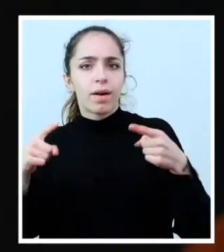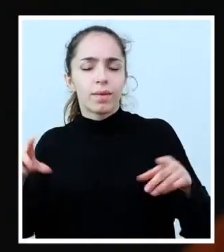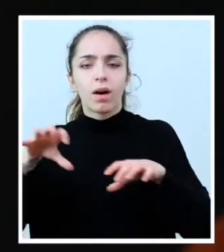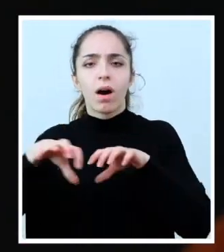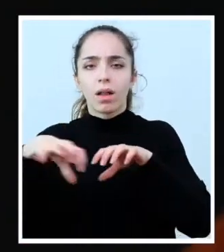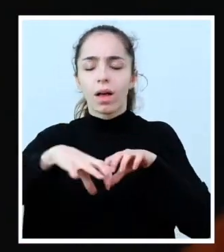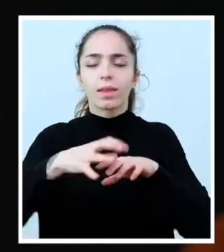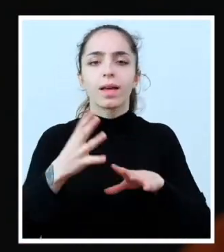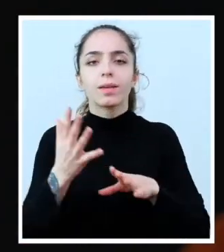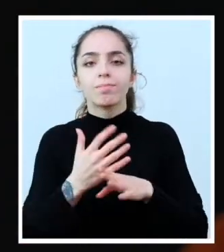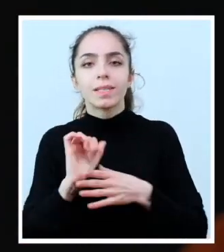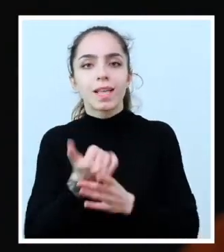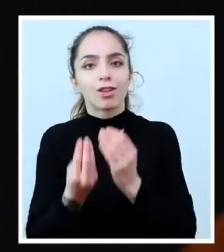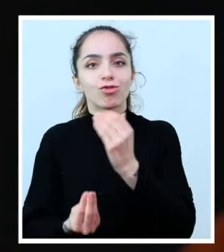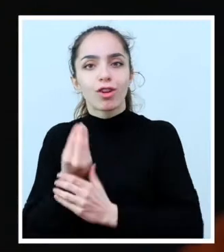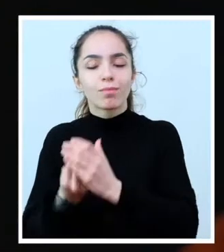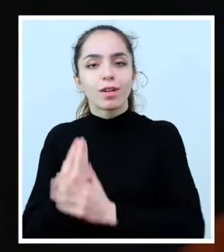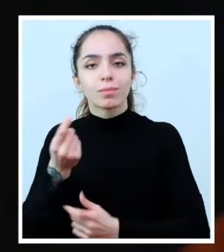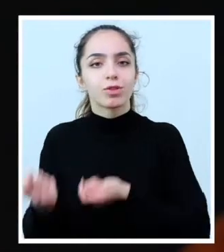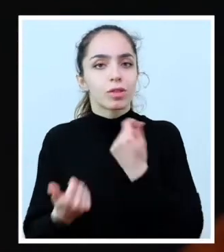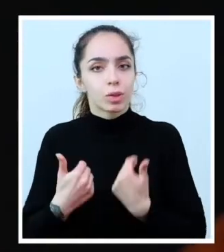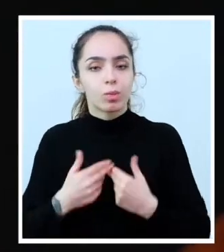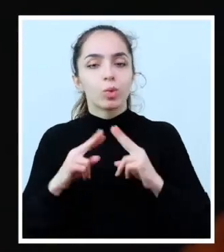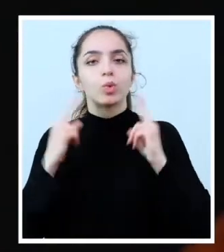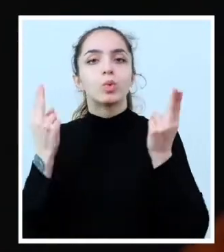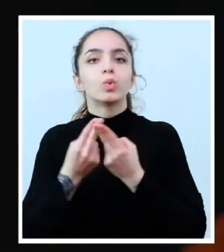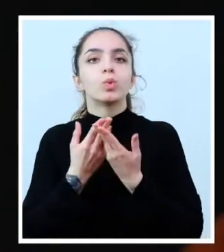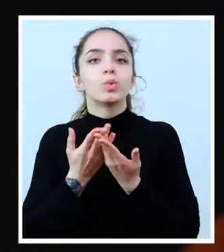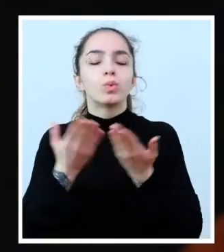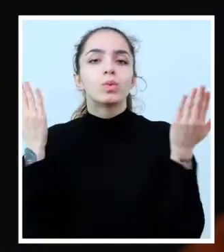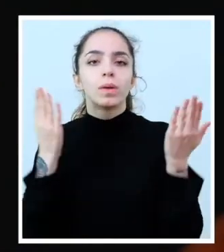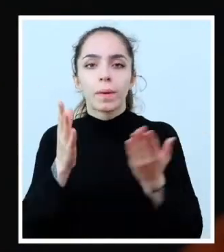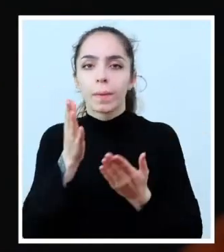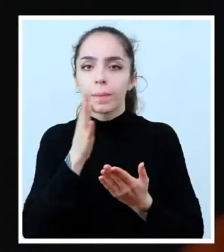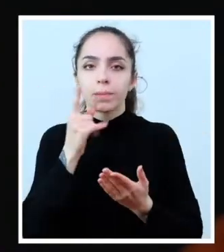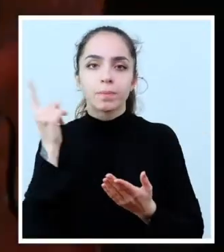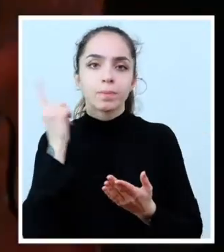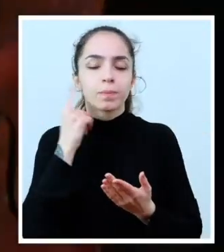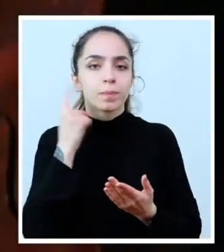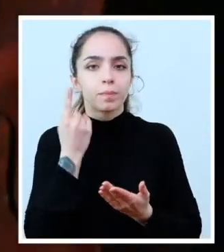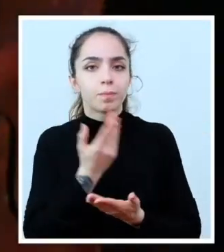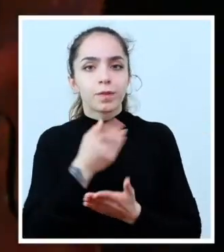alanlarda eserler üretmeye gayret ediyorum. Bunun içinde dünya cazı, rock,